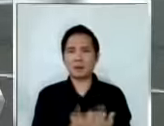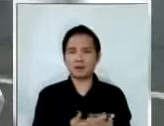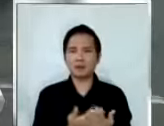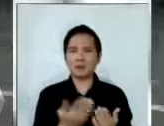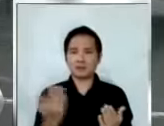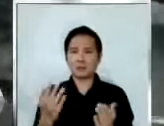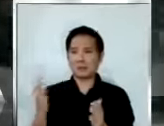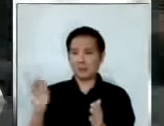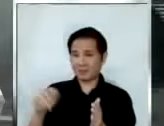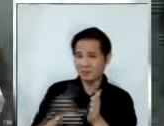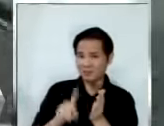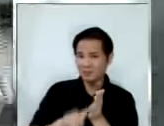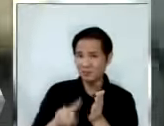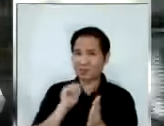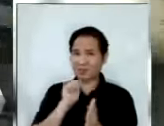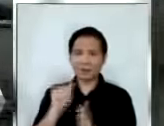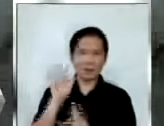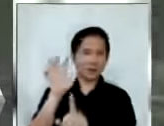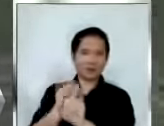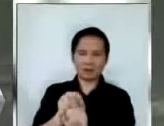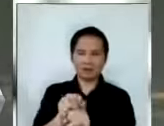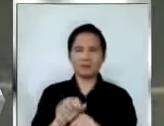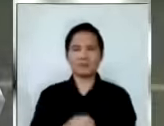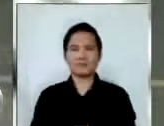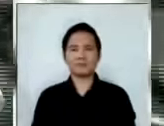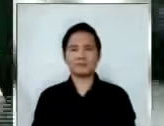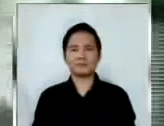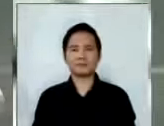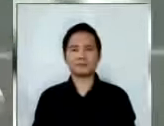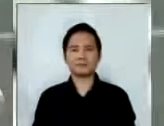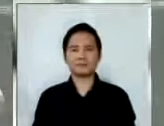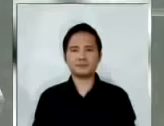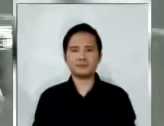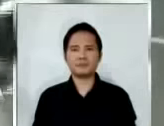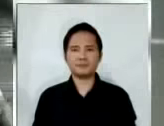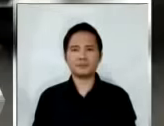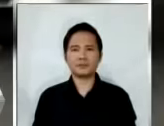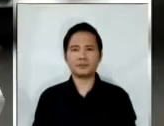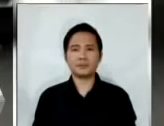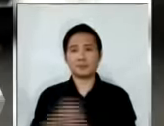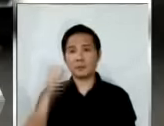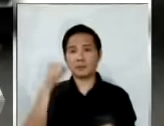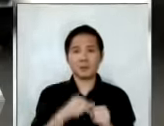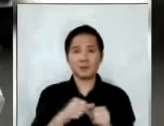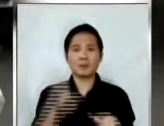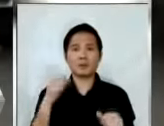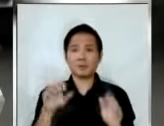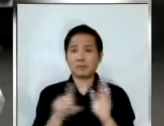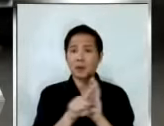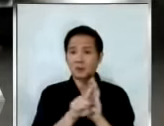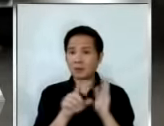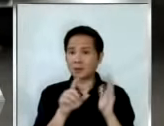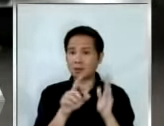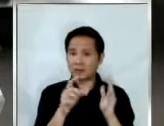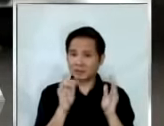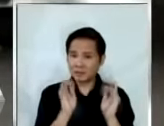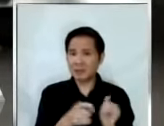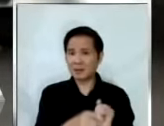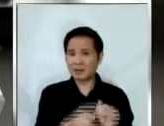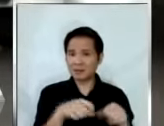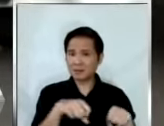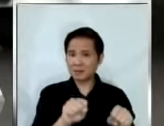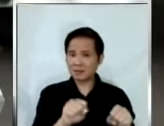Paalala lang, panukala pa lamang ang lahat. Kaya bawal pa ang angkas sa ngayon. Siguro sir, bigyan lang ho ng tamang panahon dahil